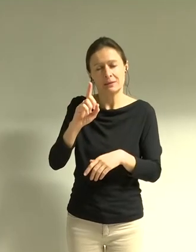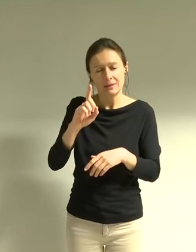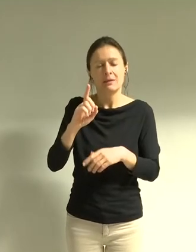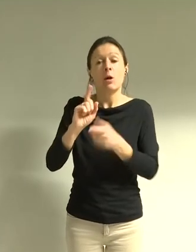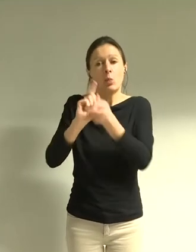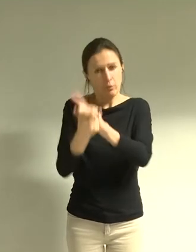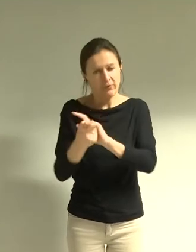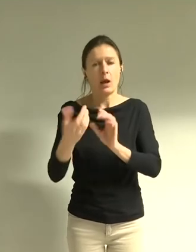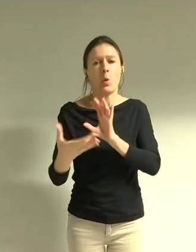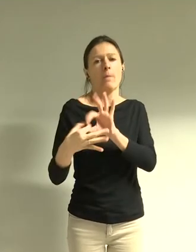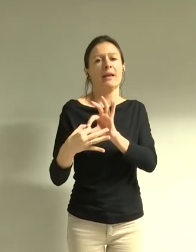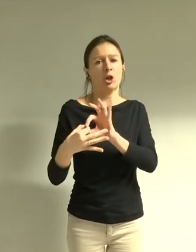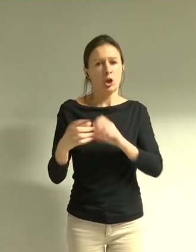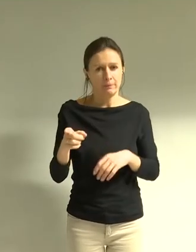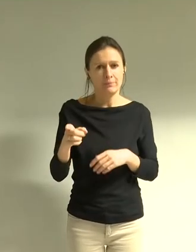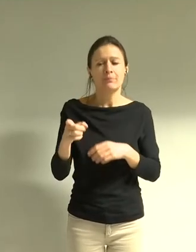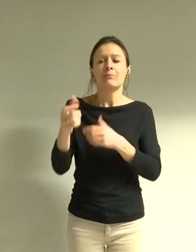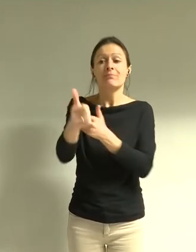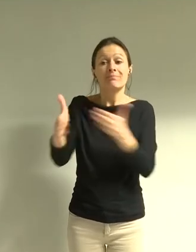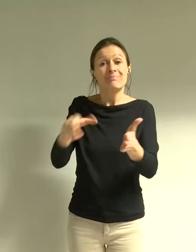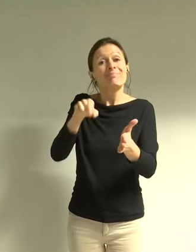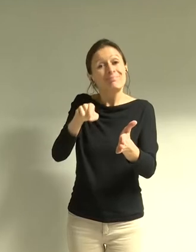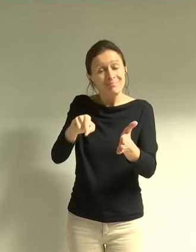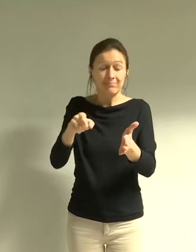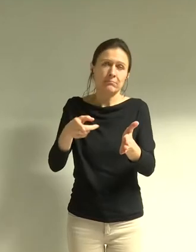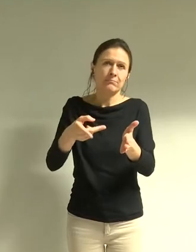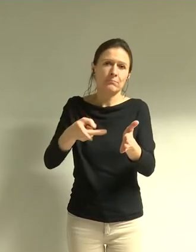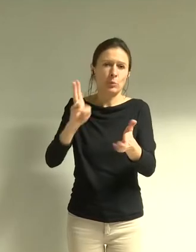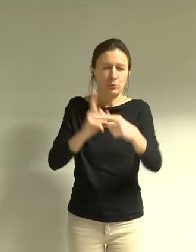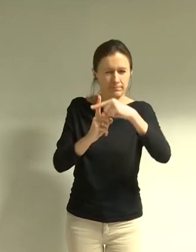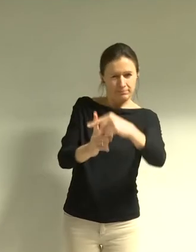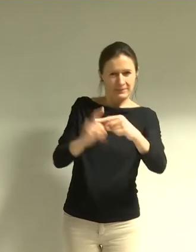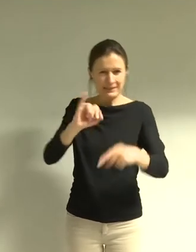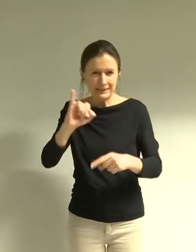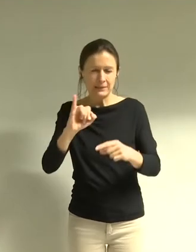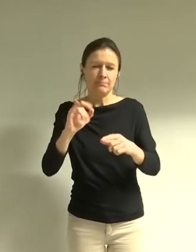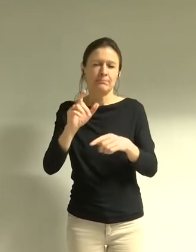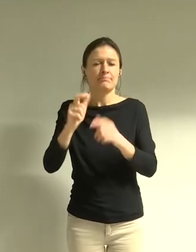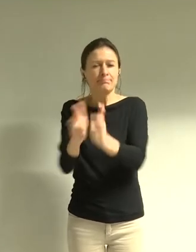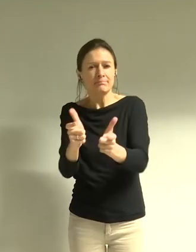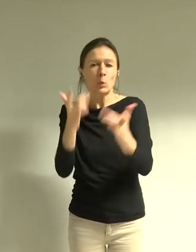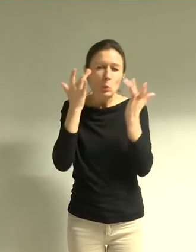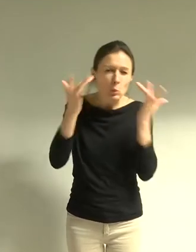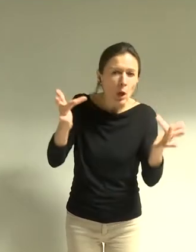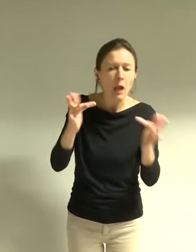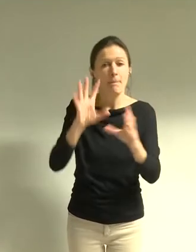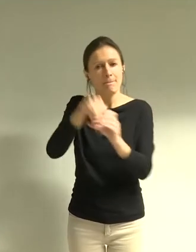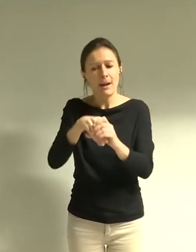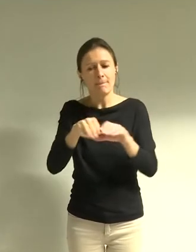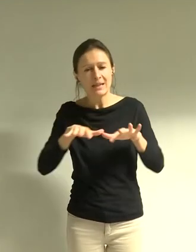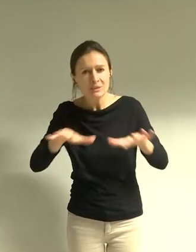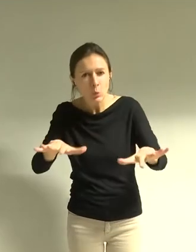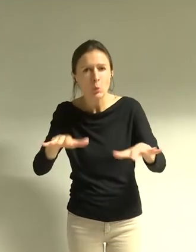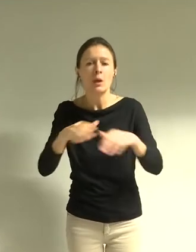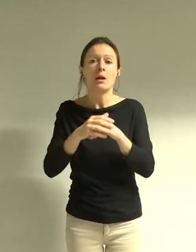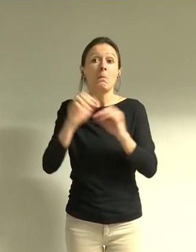cette catégorie là s'adresse particulièrement aux acteurs culturels membres du réseau constituant le réseau mais on peut s'attendre à voir des artistes